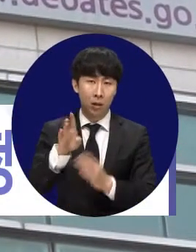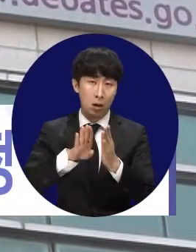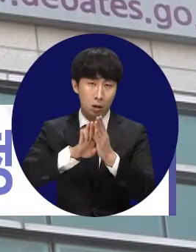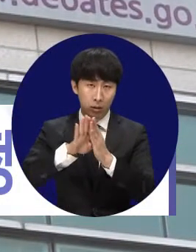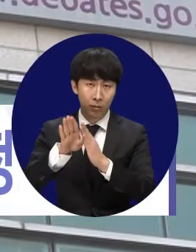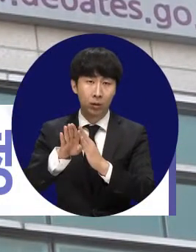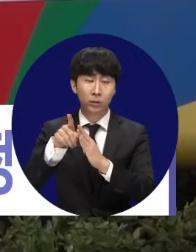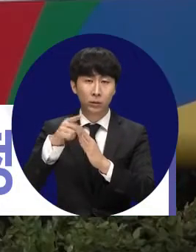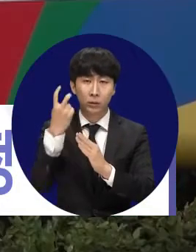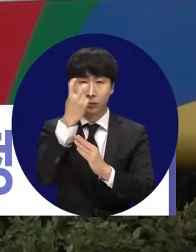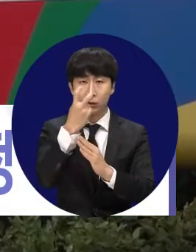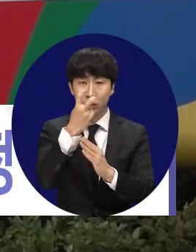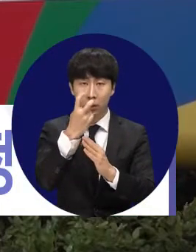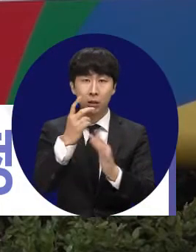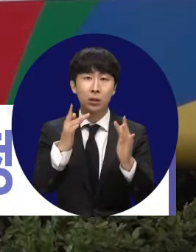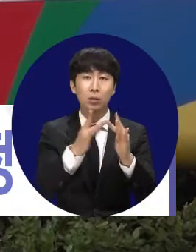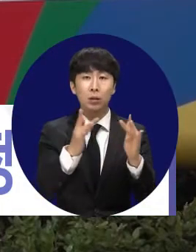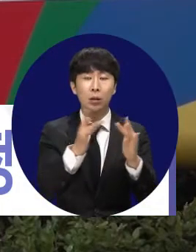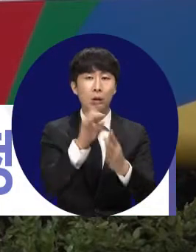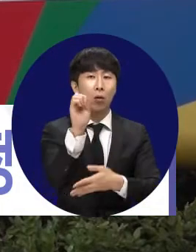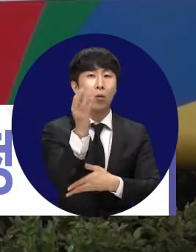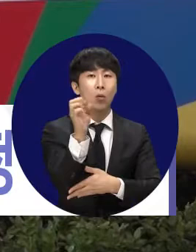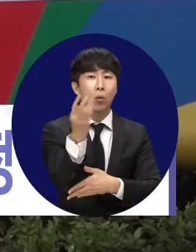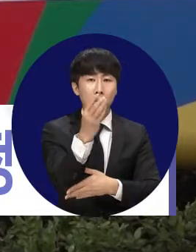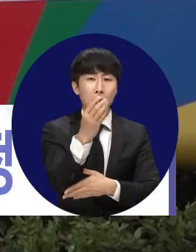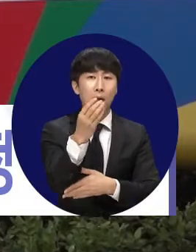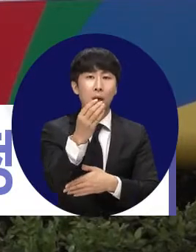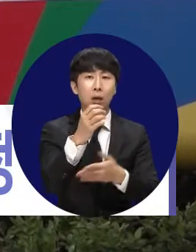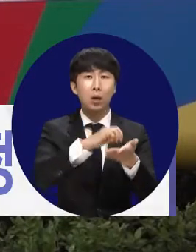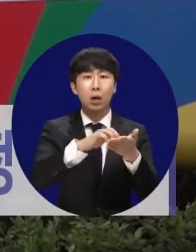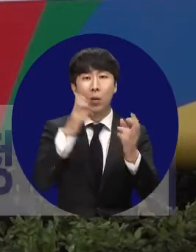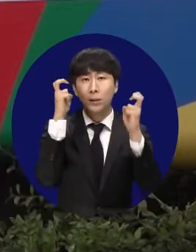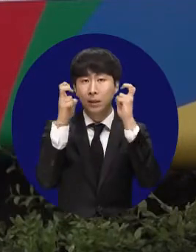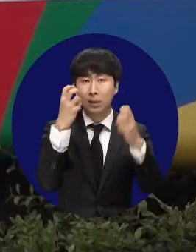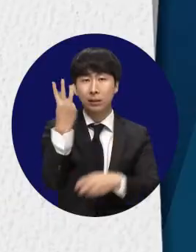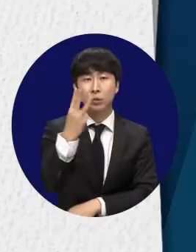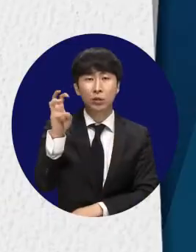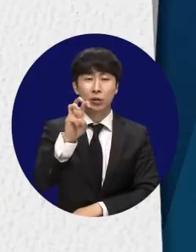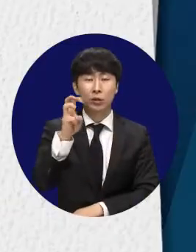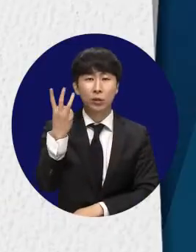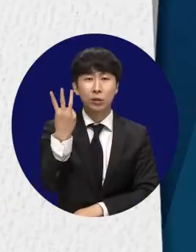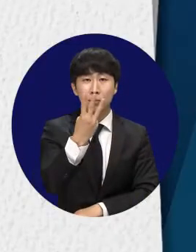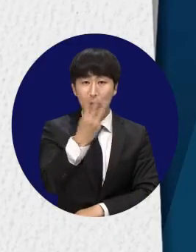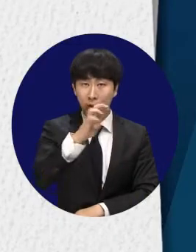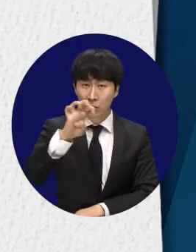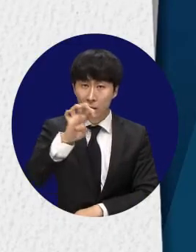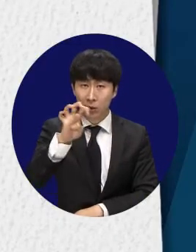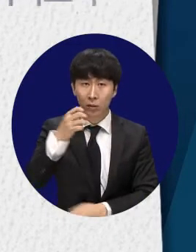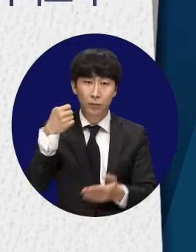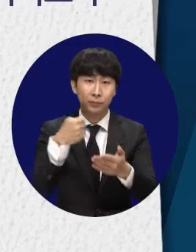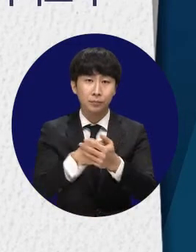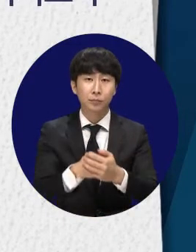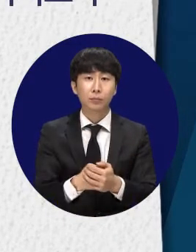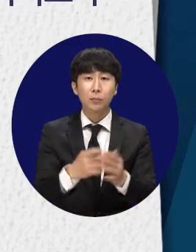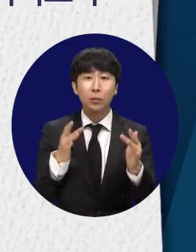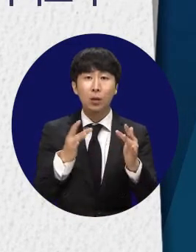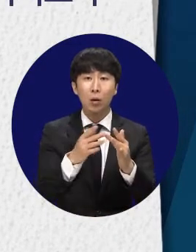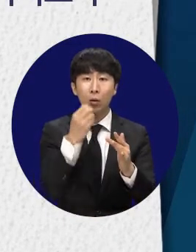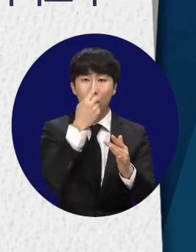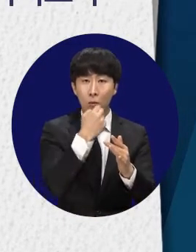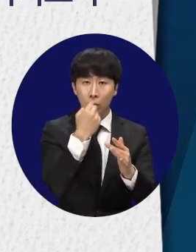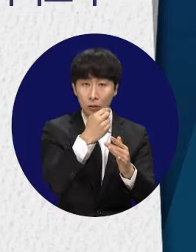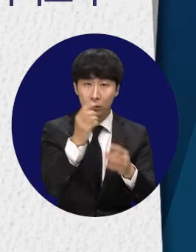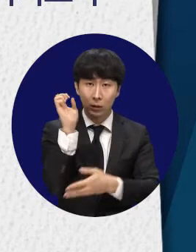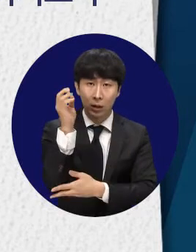대상이 되는 인터넷 언론사 3,040개사를 결정했습니다. 인터넷 언론사는 독자적인 기사 생산과